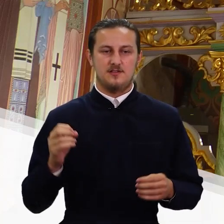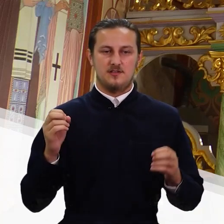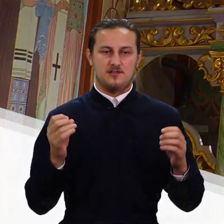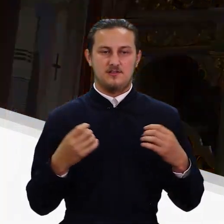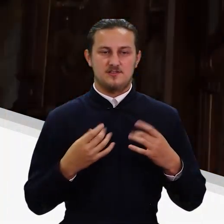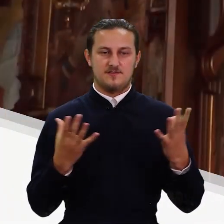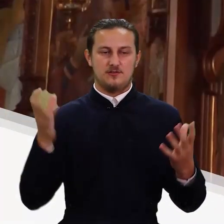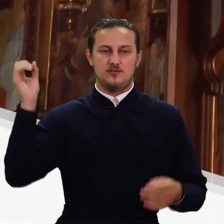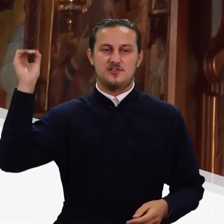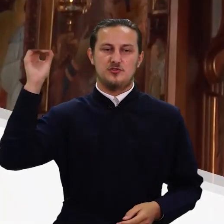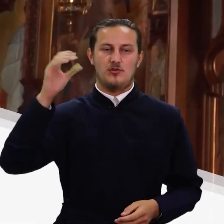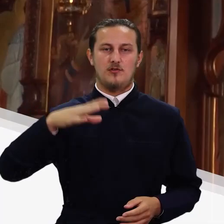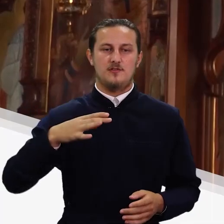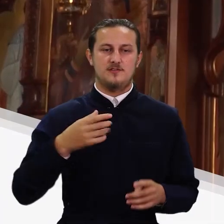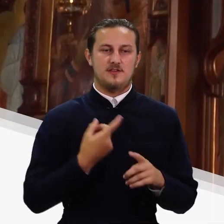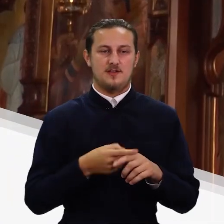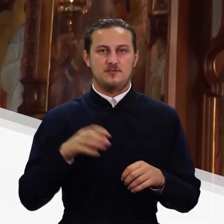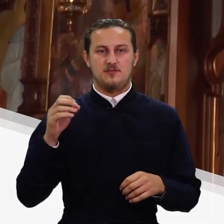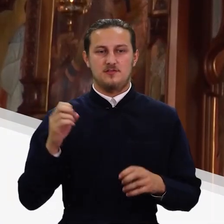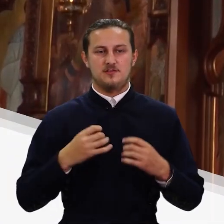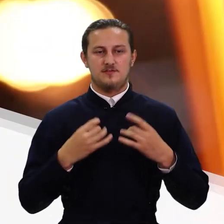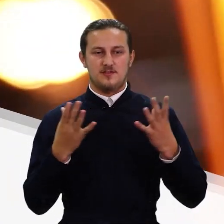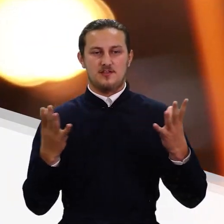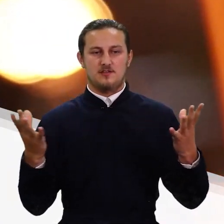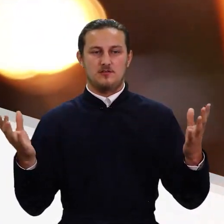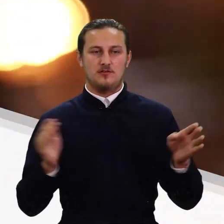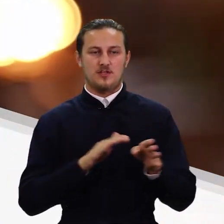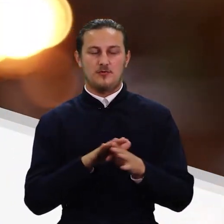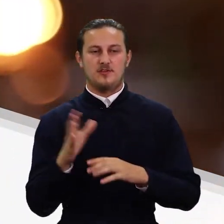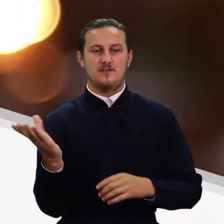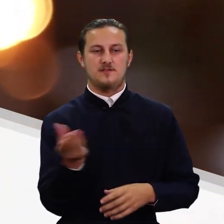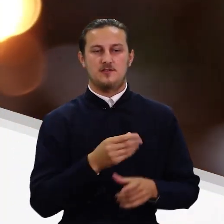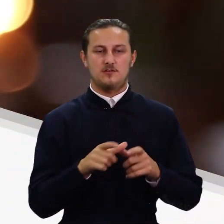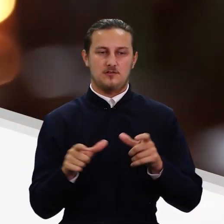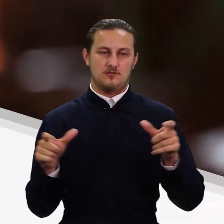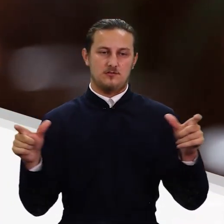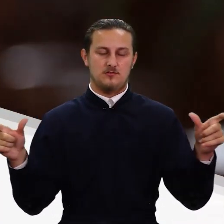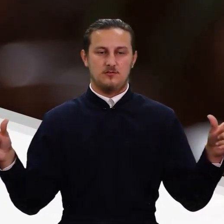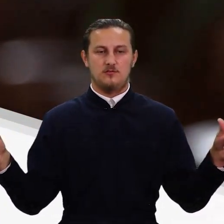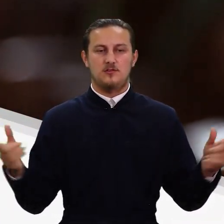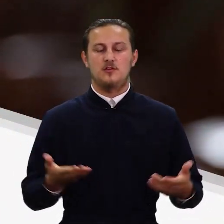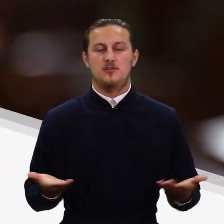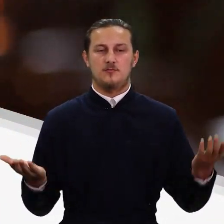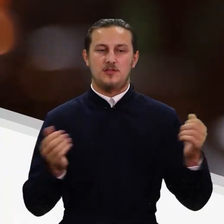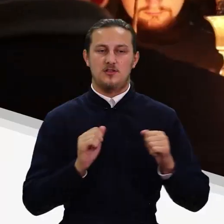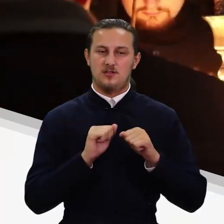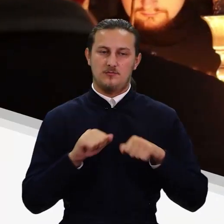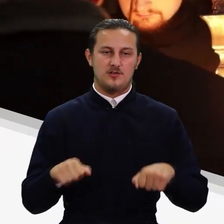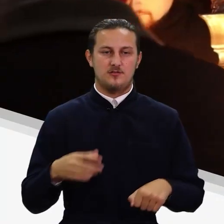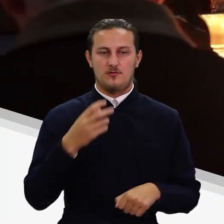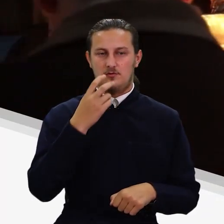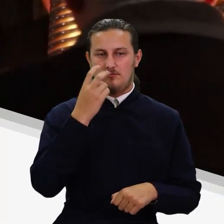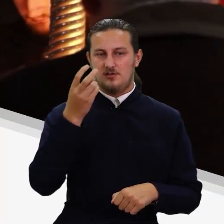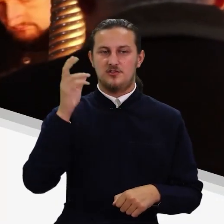І це відбите світло сяє іншим людям. Ми не можемо бачити Бога і не можемо уявити собі Його.